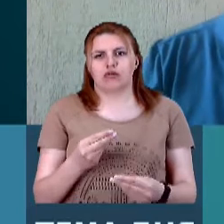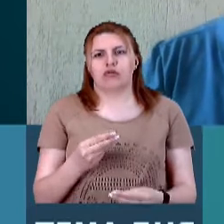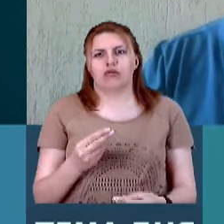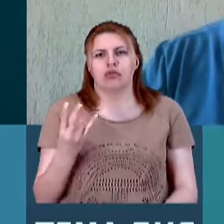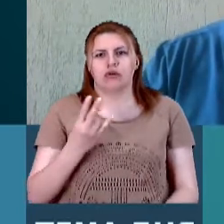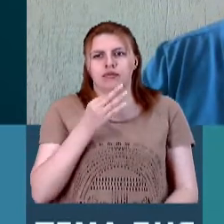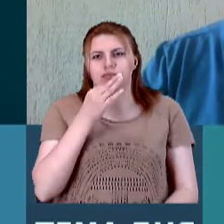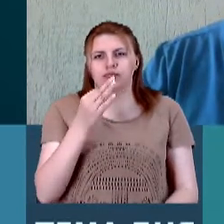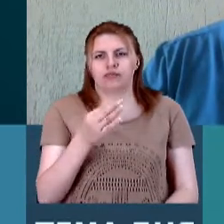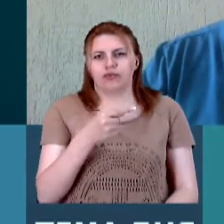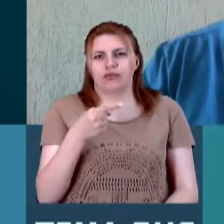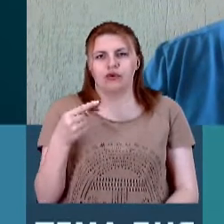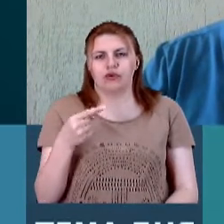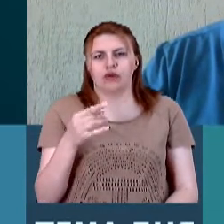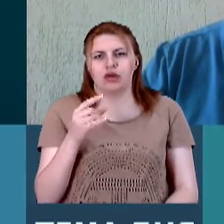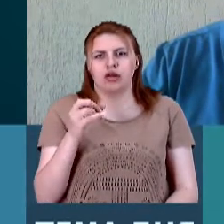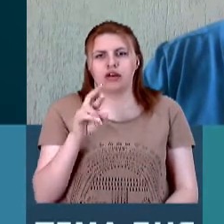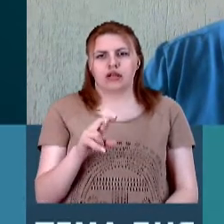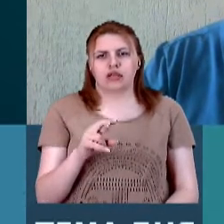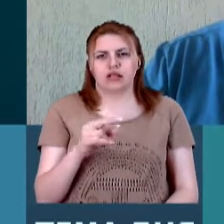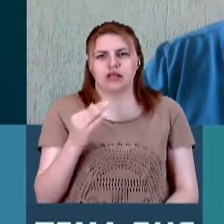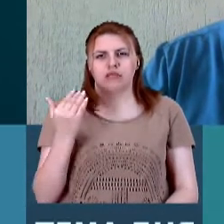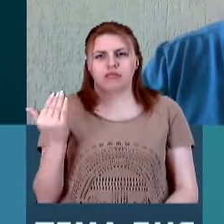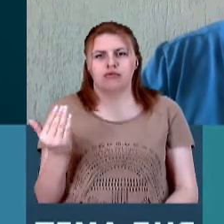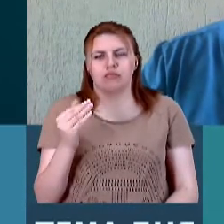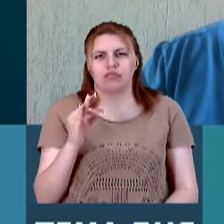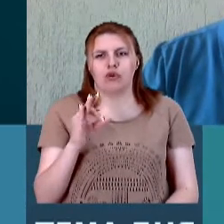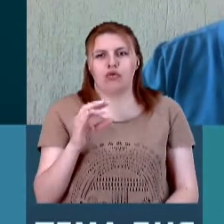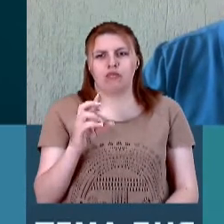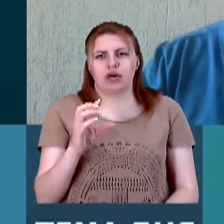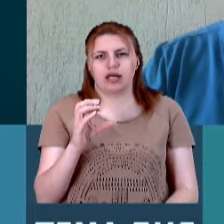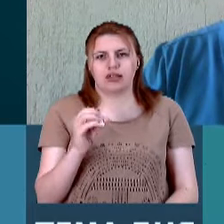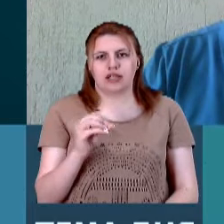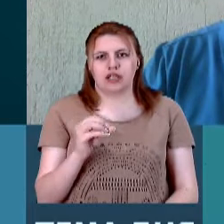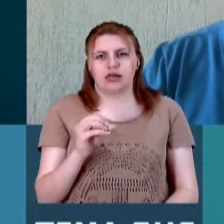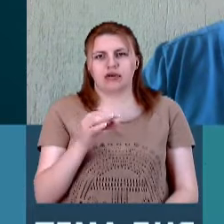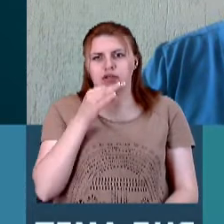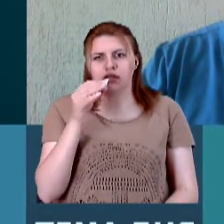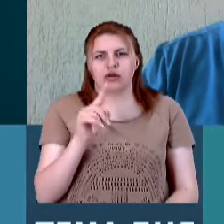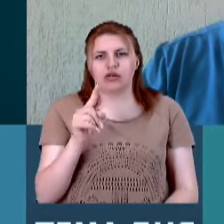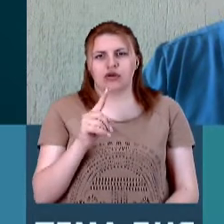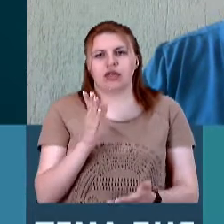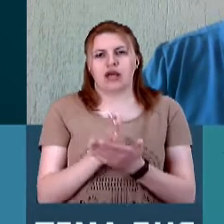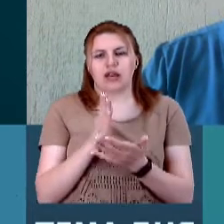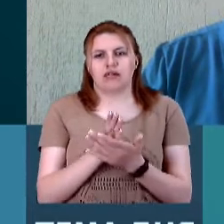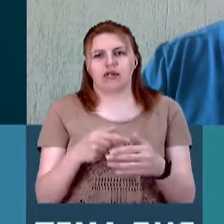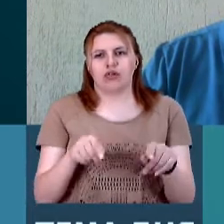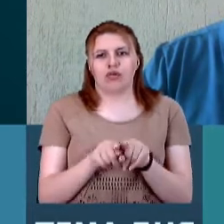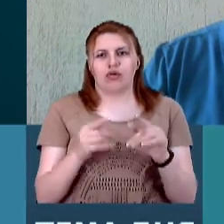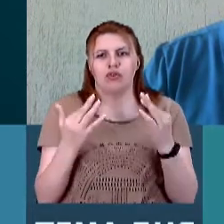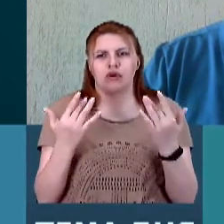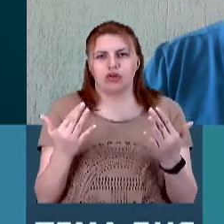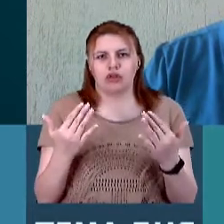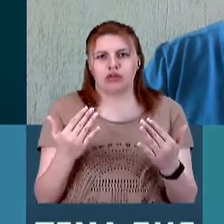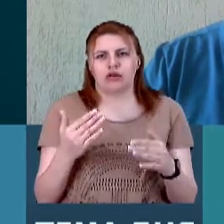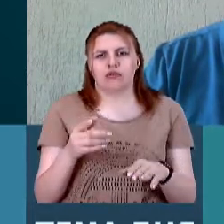відсутність реакції з боку місії ОБСЄ, яка би мала заявити, що наявність такої кількості техніки, забороненої